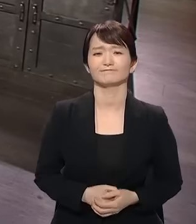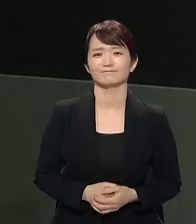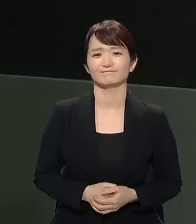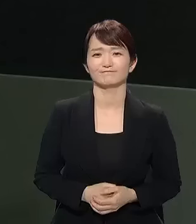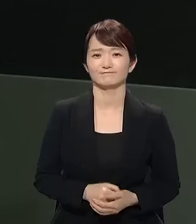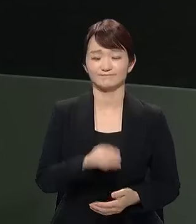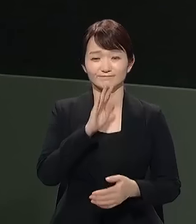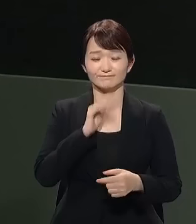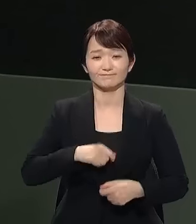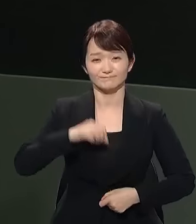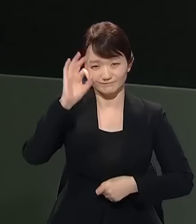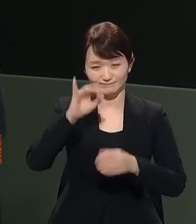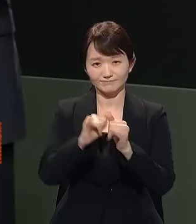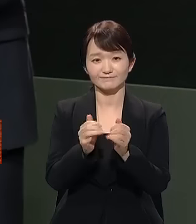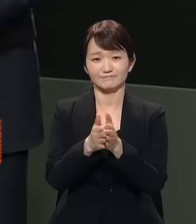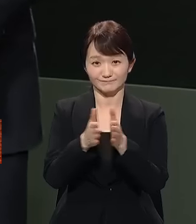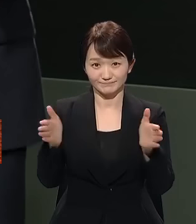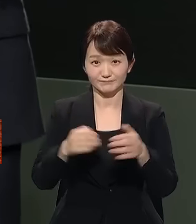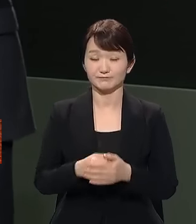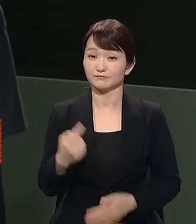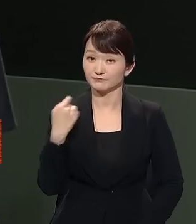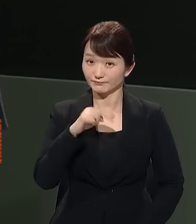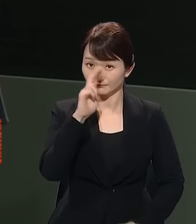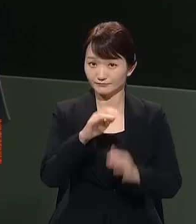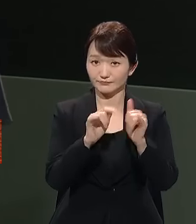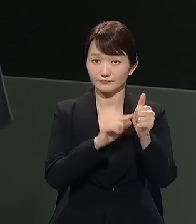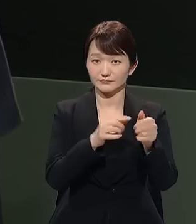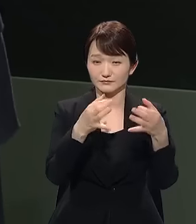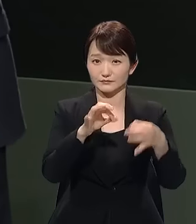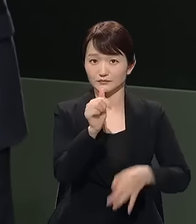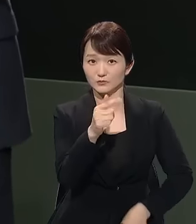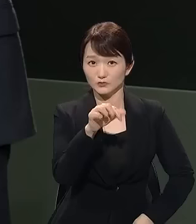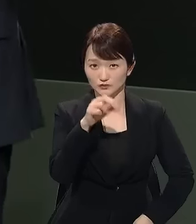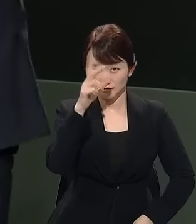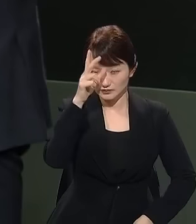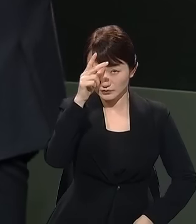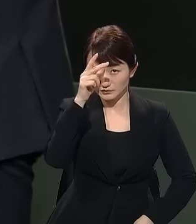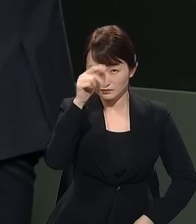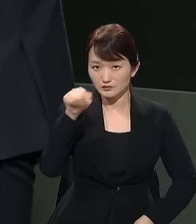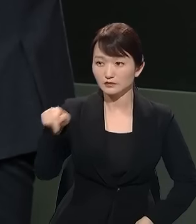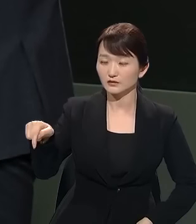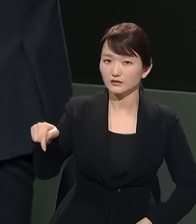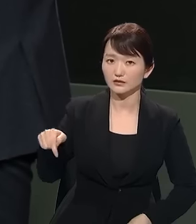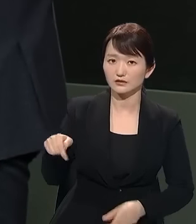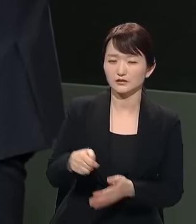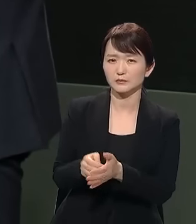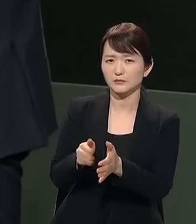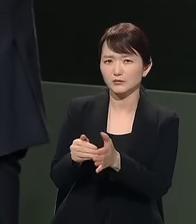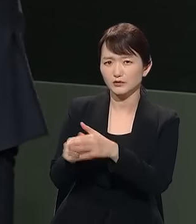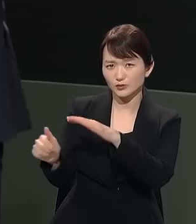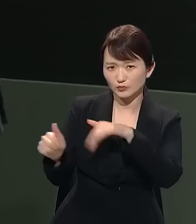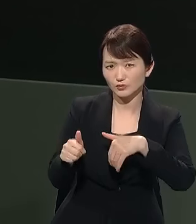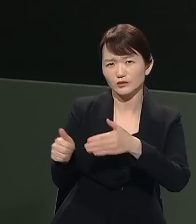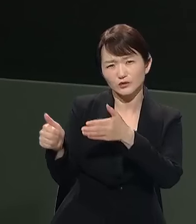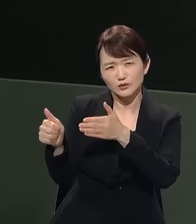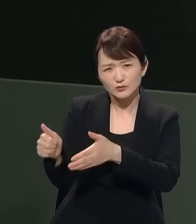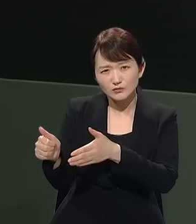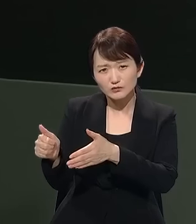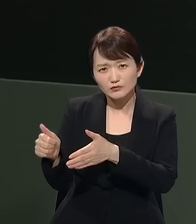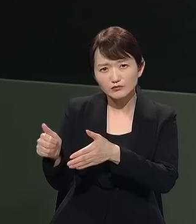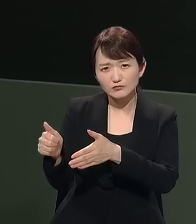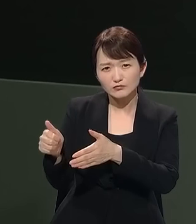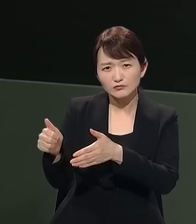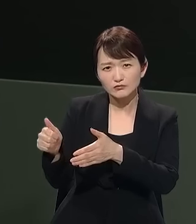예, 진실 추적자 사건 반장 시작합니다. 어제 가수 김호중 측이 경찰에 비공개 소환 요청했다는 한간의